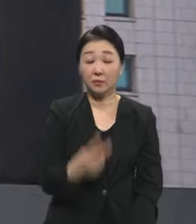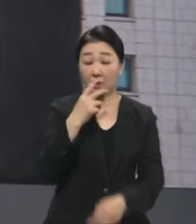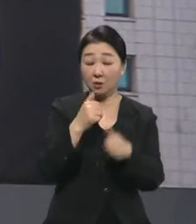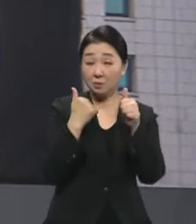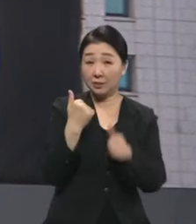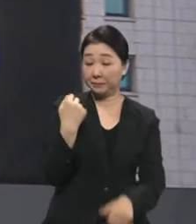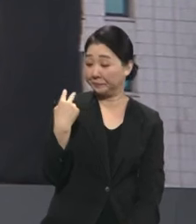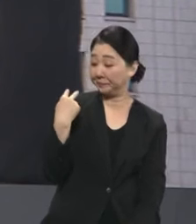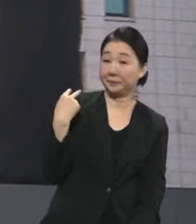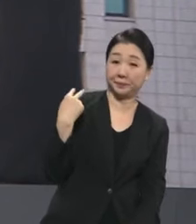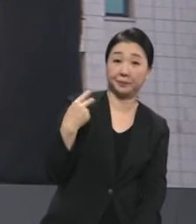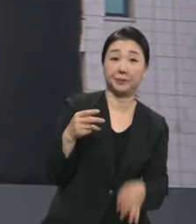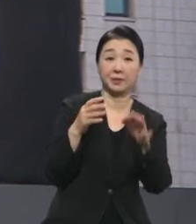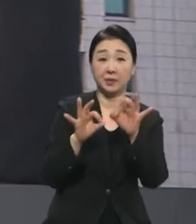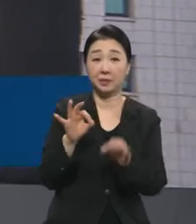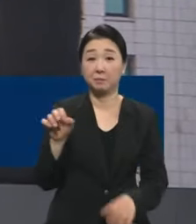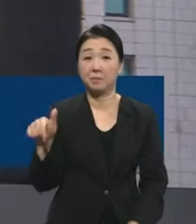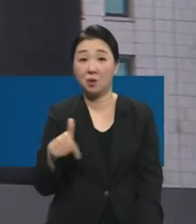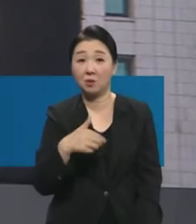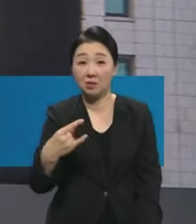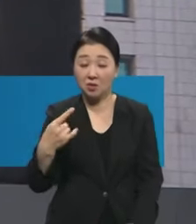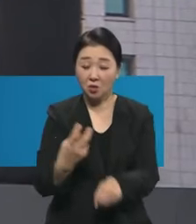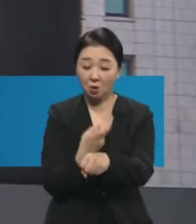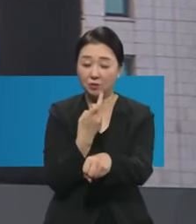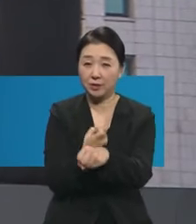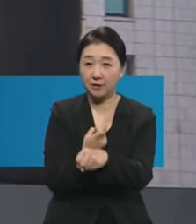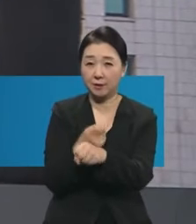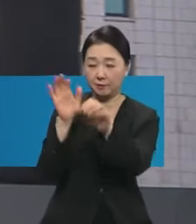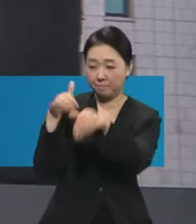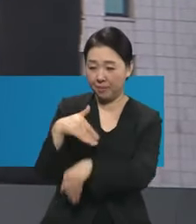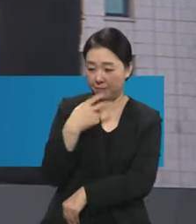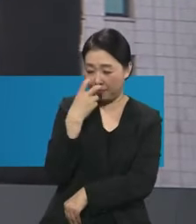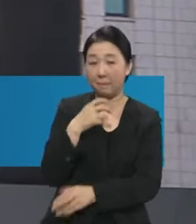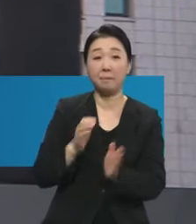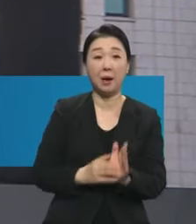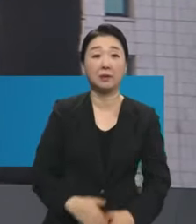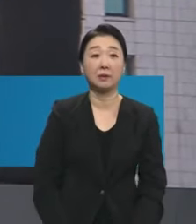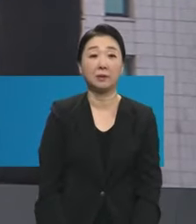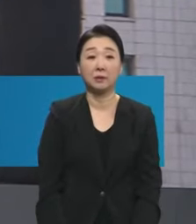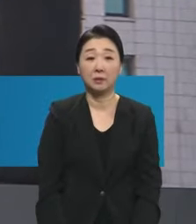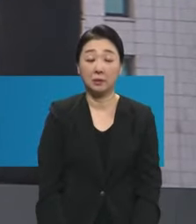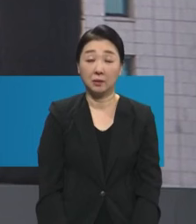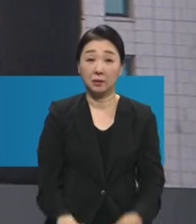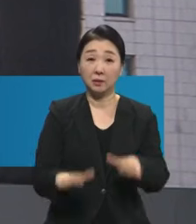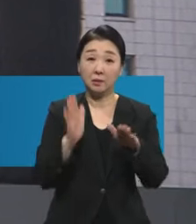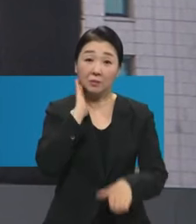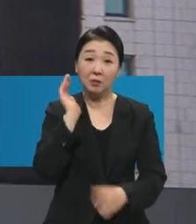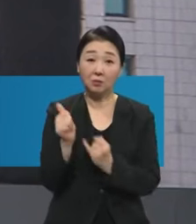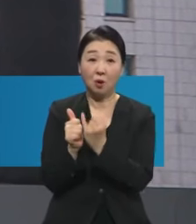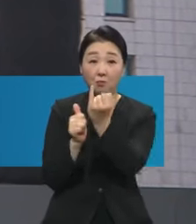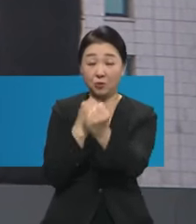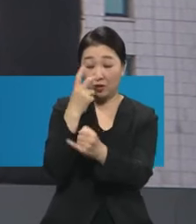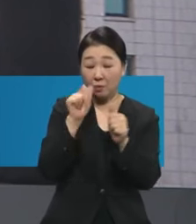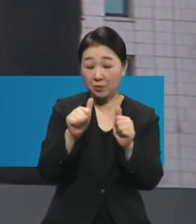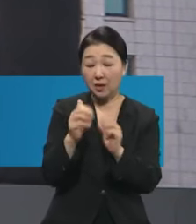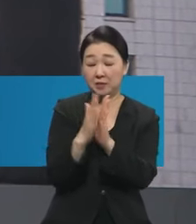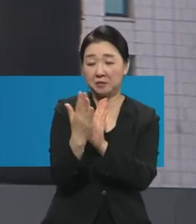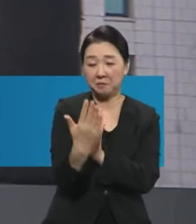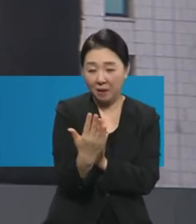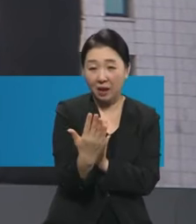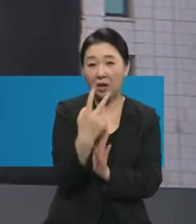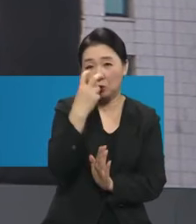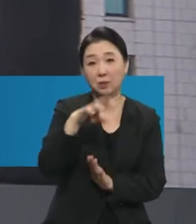검찰이 그제 김건희 여사를 12시간 가까이 비공개로 조사했습니다. 현직 대통령 부인이 검찰의 대면 조사를 받은